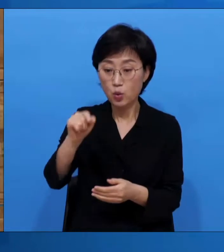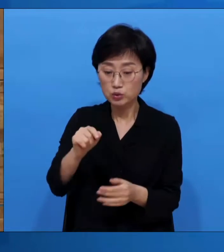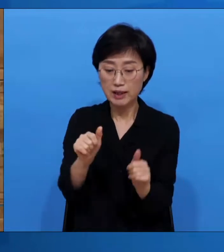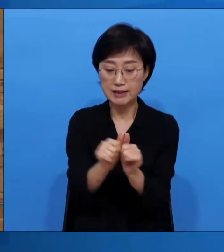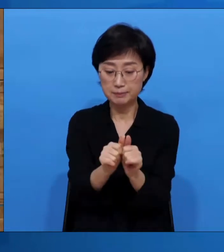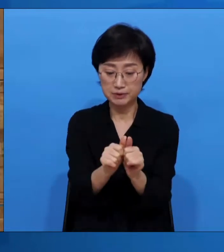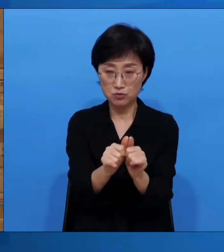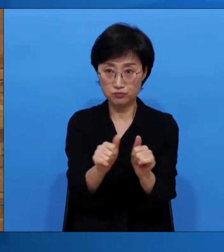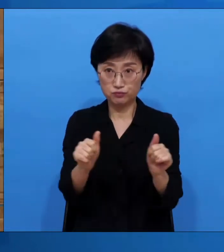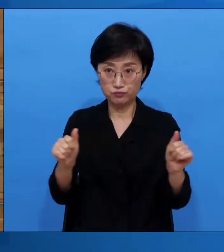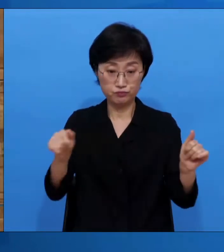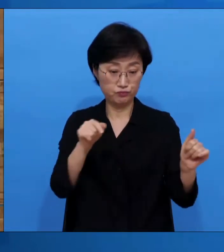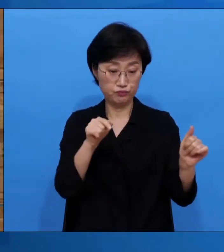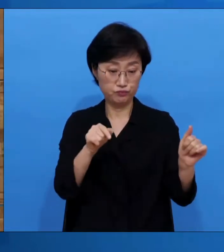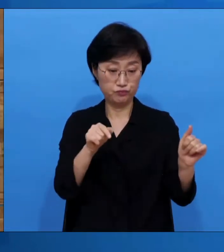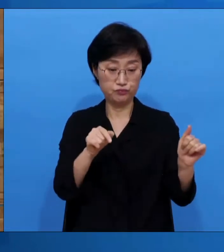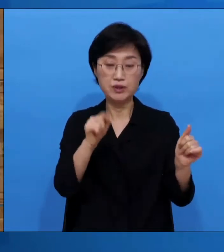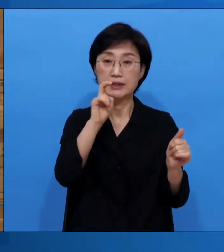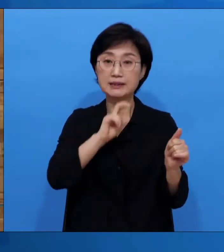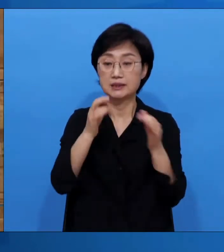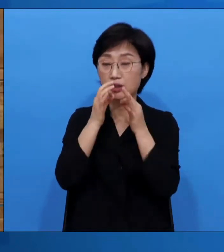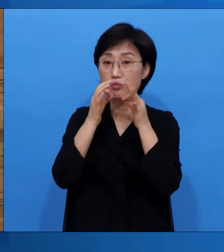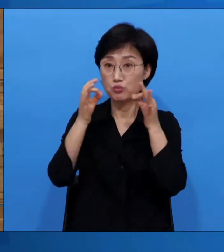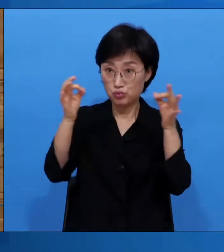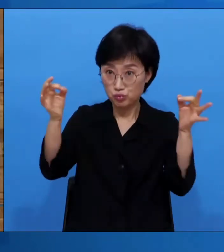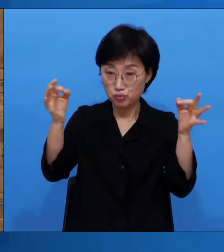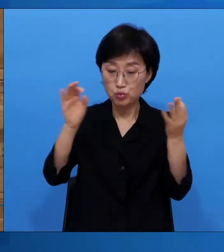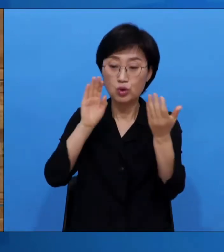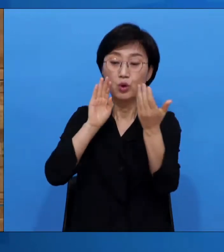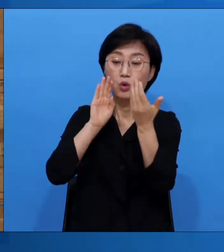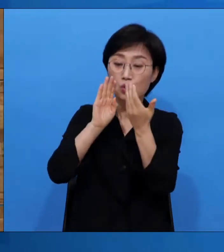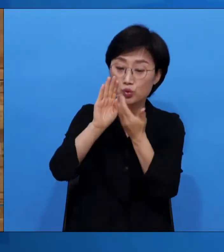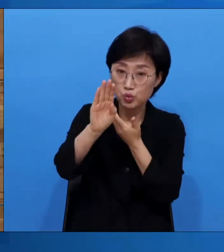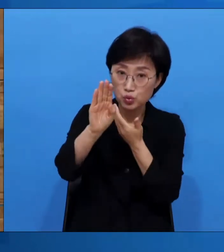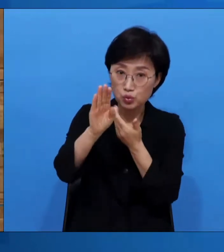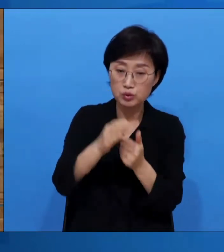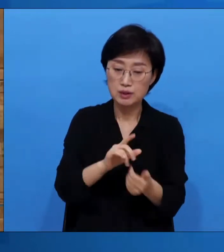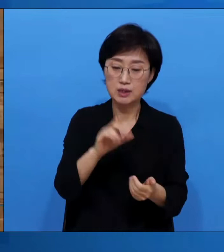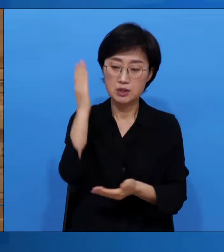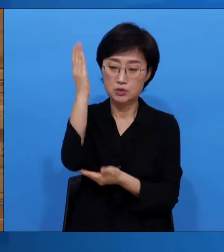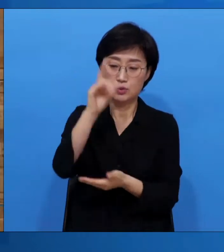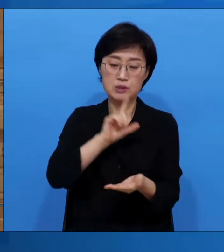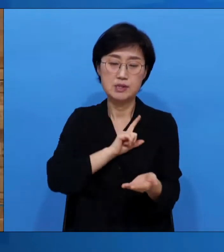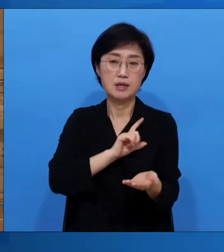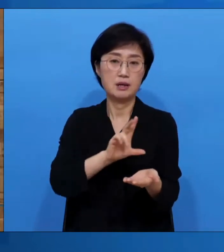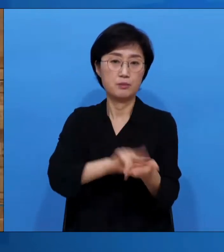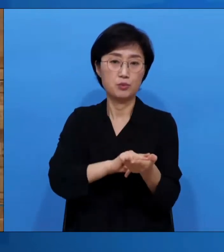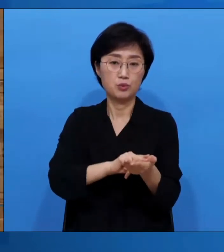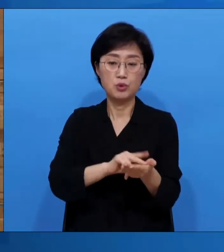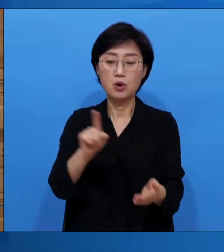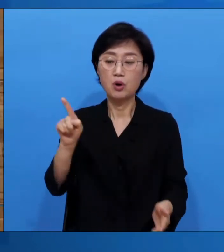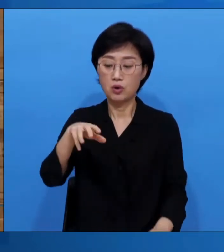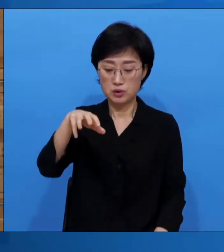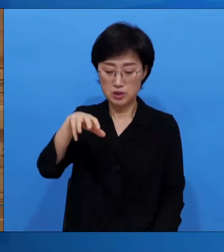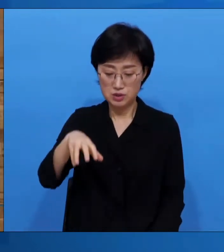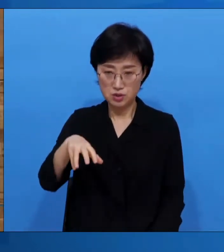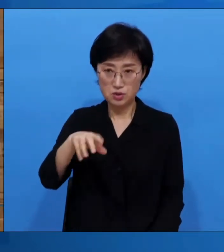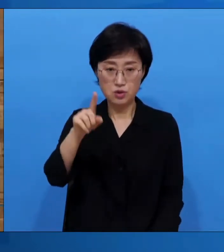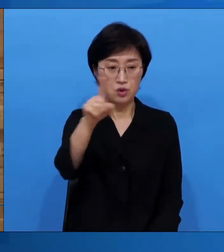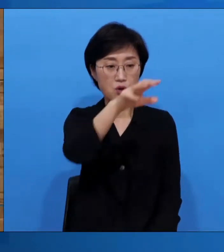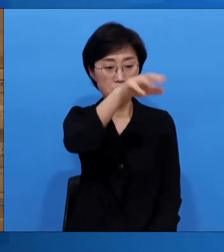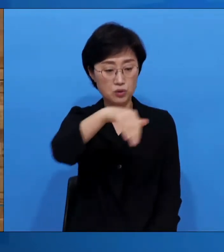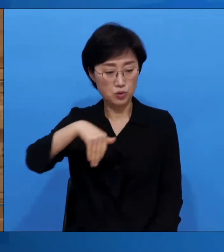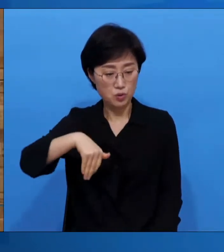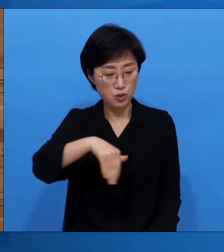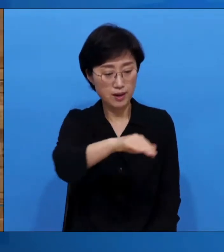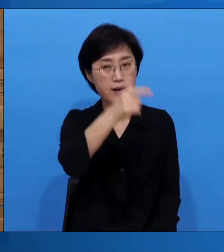후에 어디서 어디로 가야 하는가라는 제목으로 당회장 유광수 목사님 말씀 주시겠습니다. The male choir will give praise